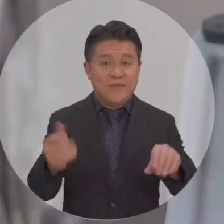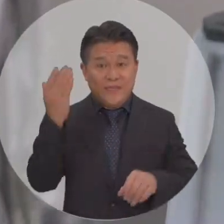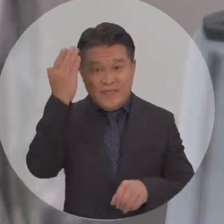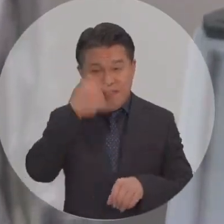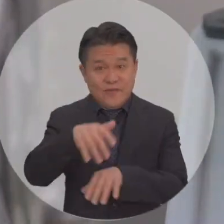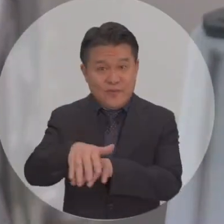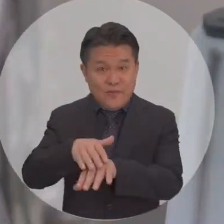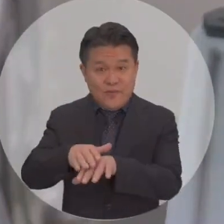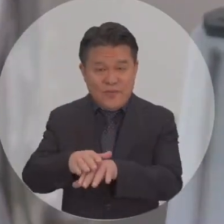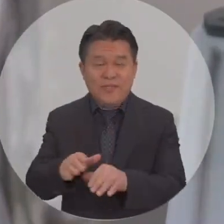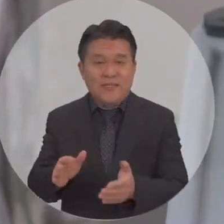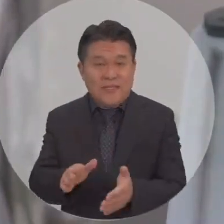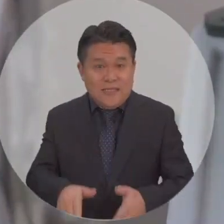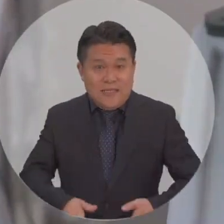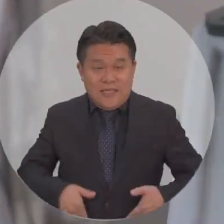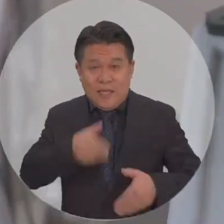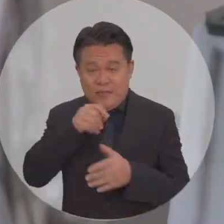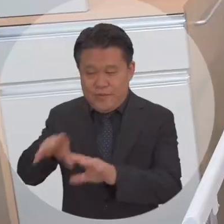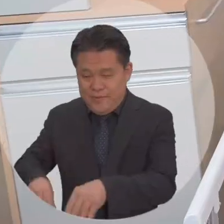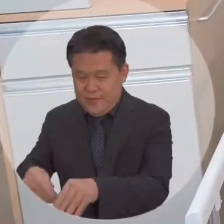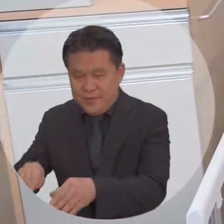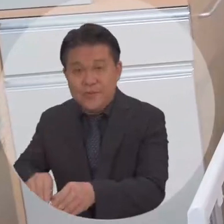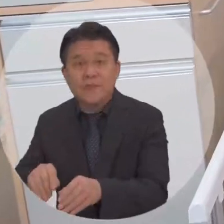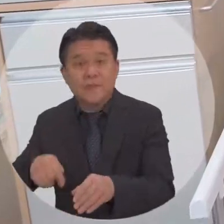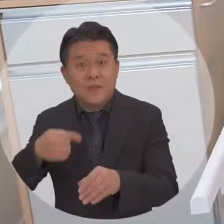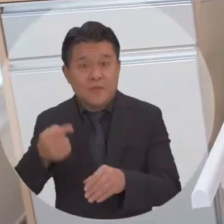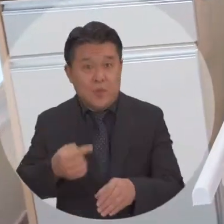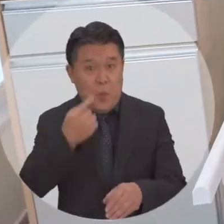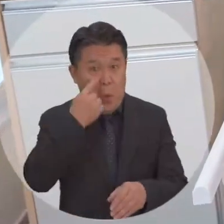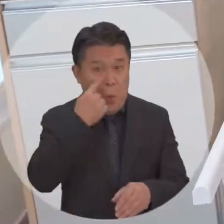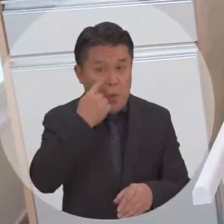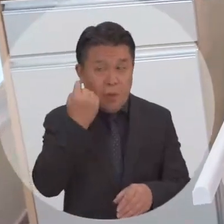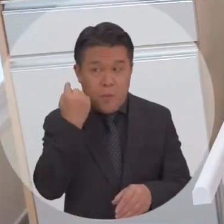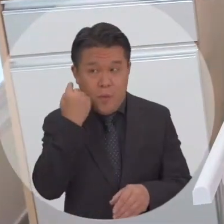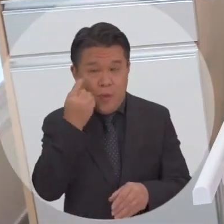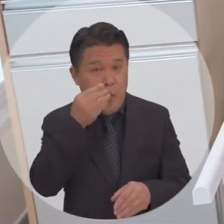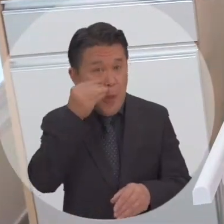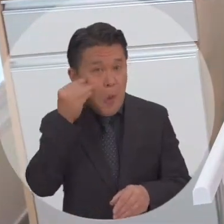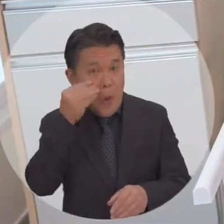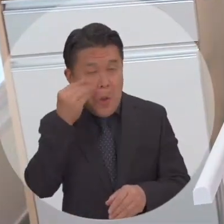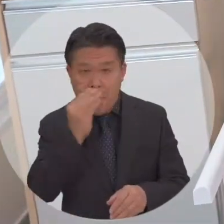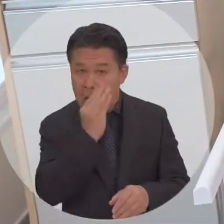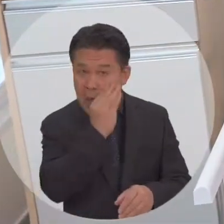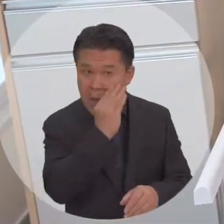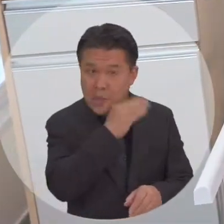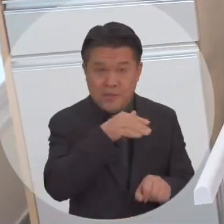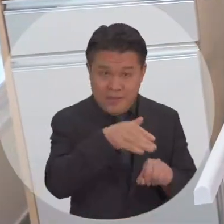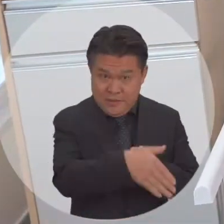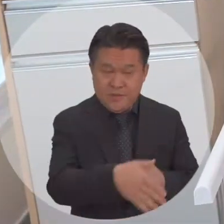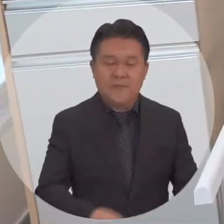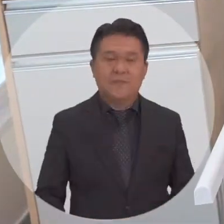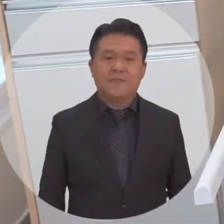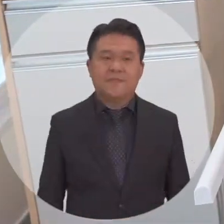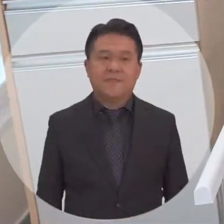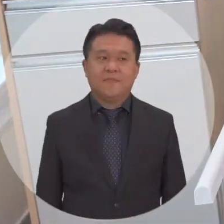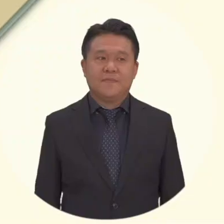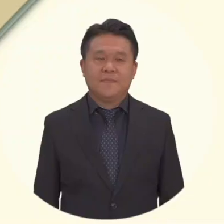부드럽고 깨끗한 수건을 따뜻한 물에 적셔 눈의 안쪽에서 바깥쪽으로 닦습니다.